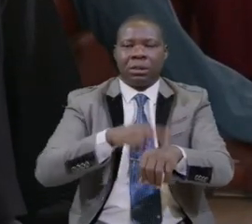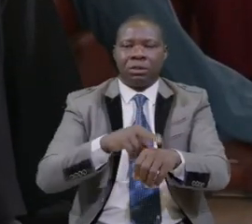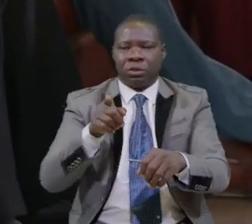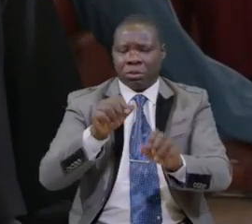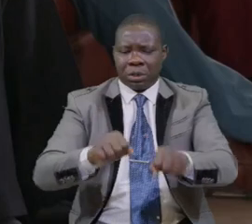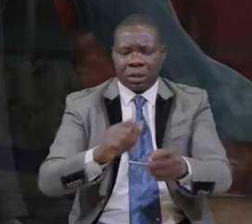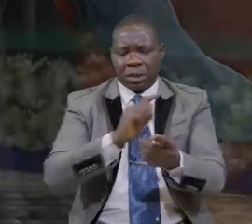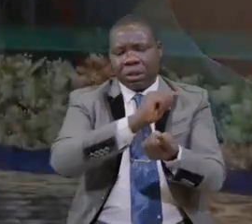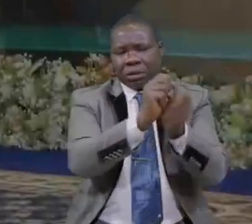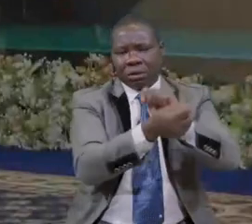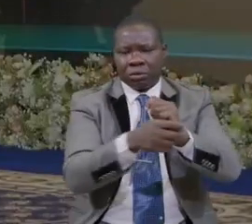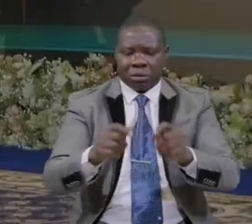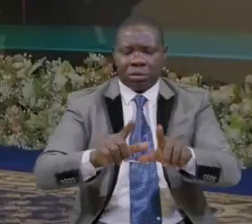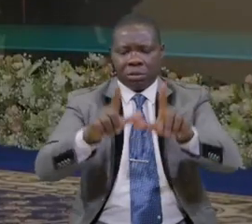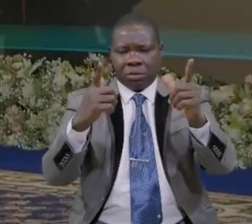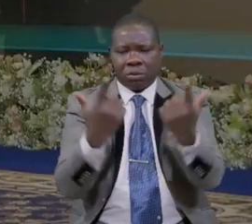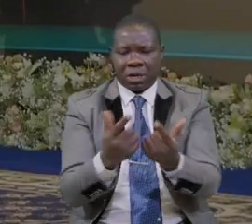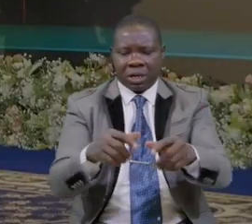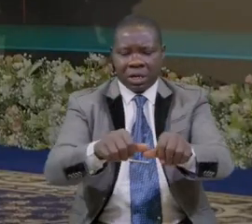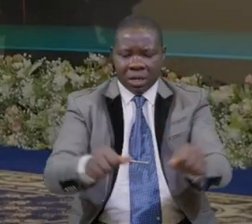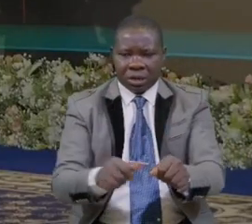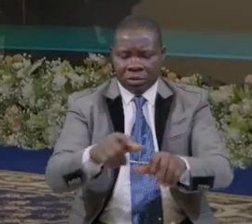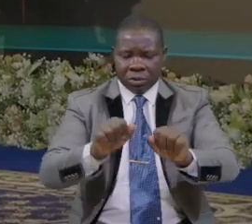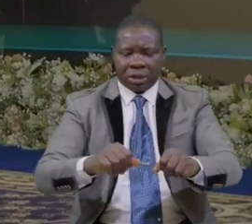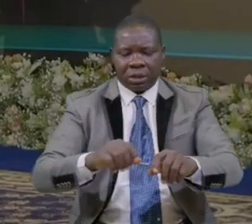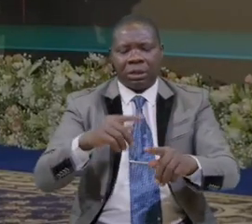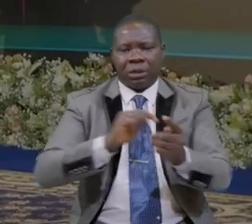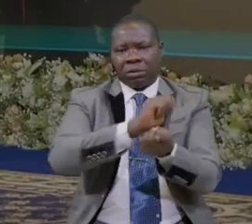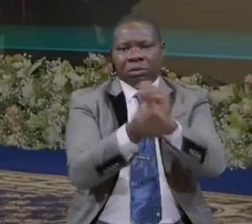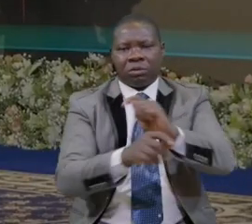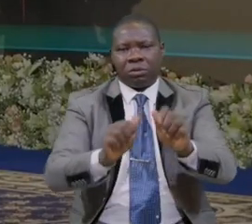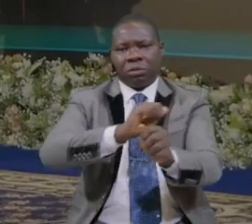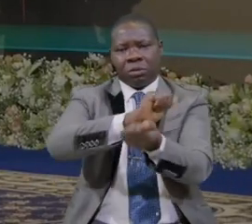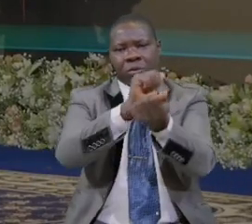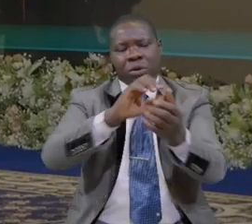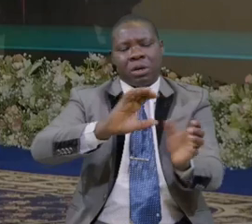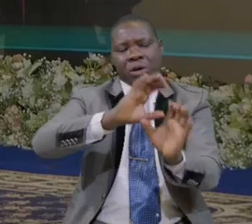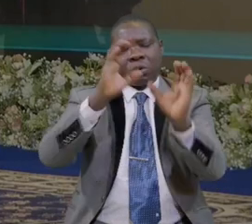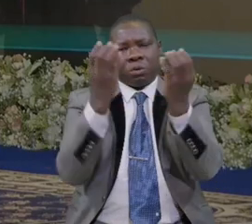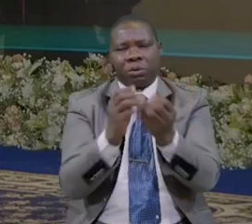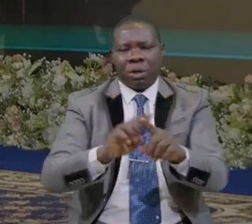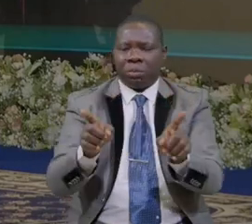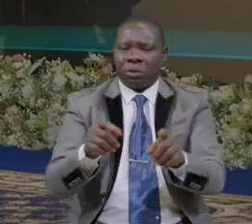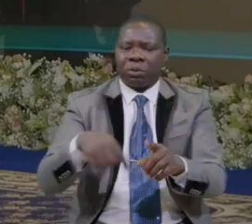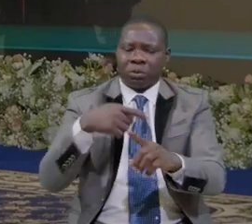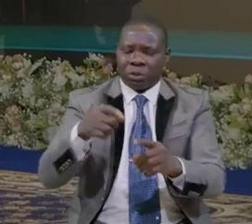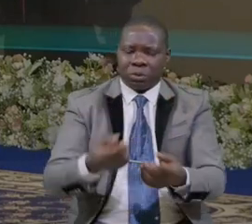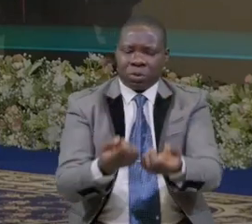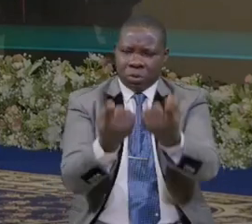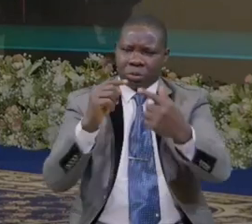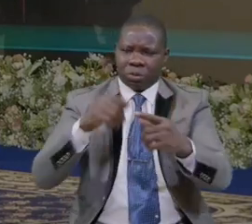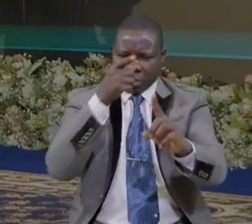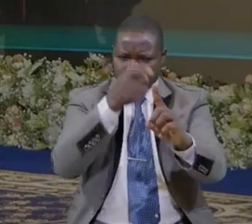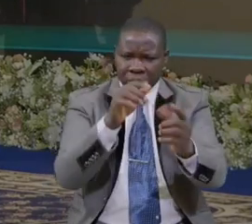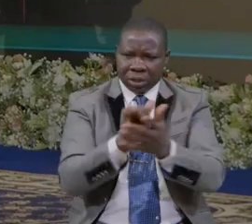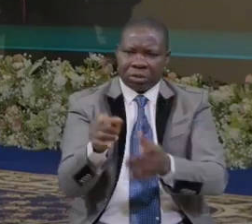peux transformer une localité, tu peux transformer une communauté, mais quand tu atteins le niveau où tu arrives à